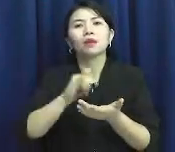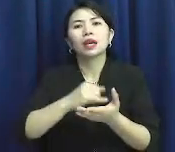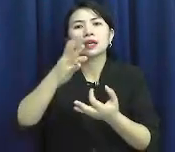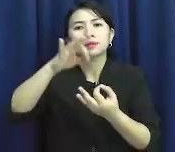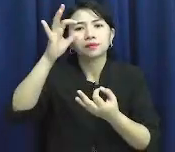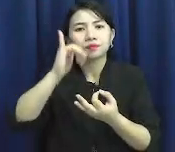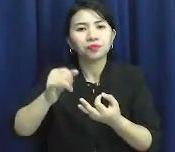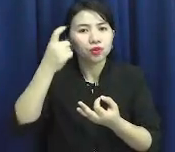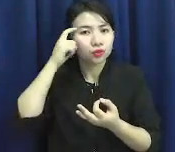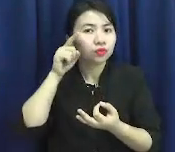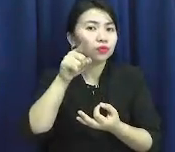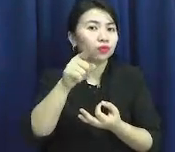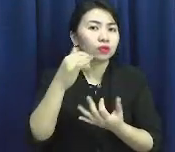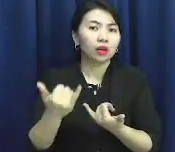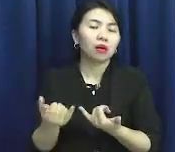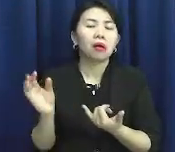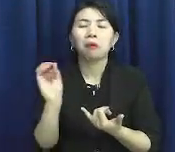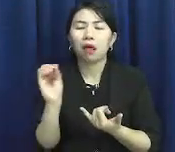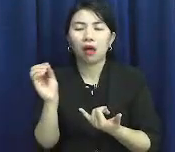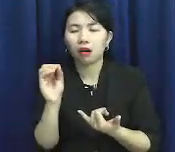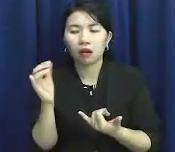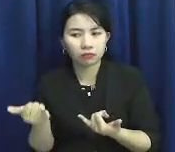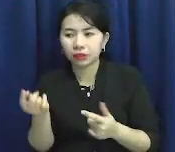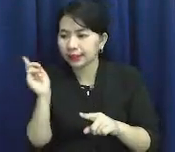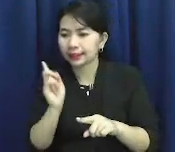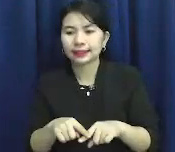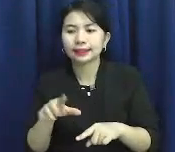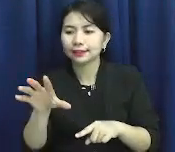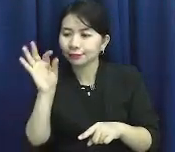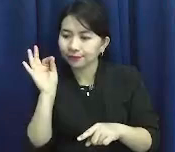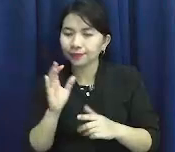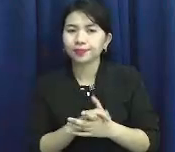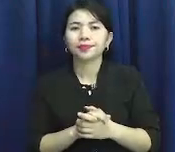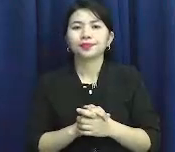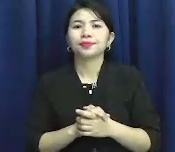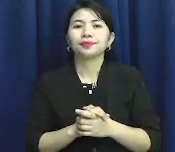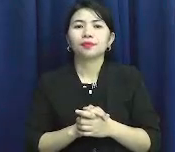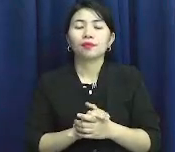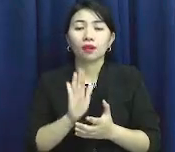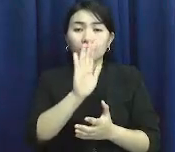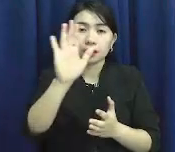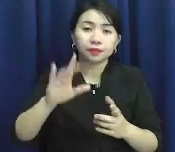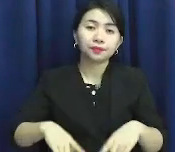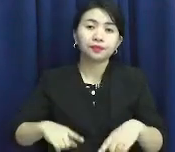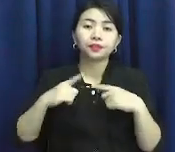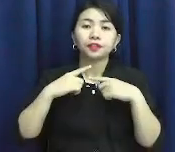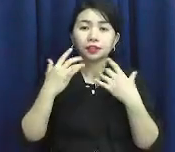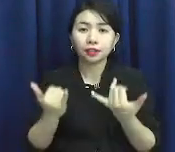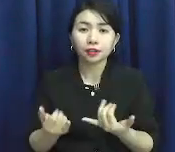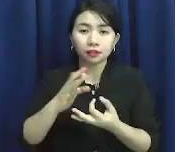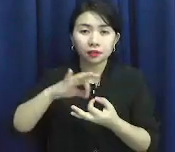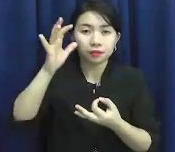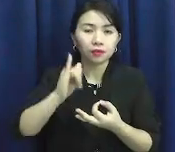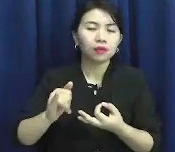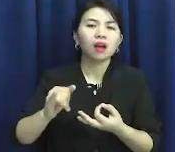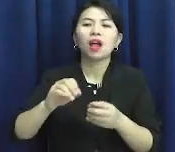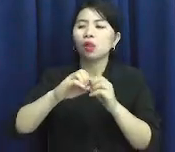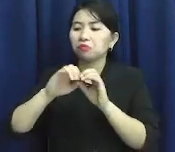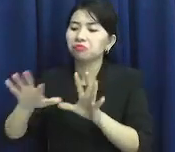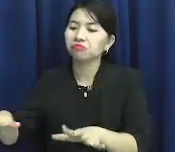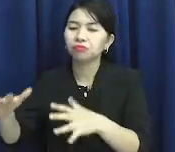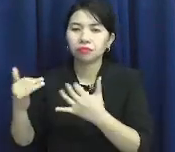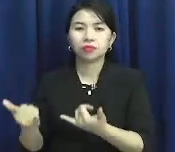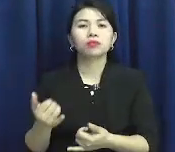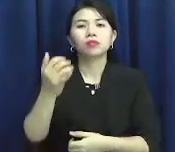of yours ngayong season nawala. Yeah. Di ba? Yung pamumuhay mo spiritually nawala.